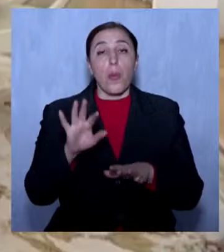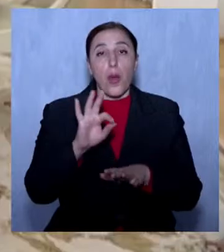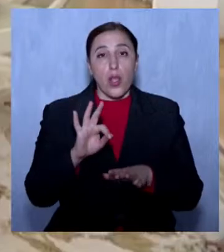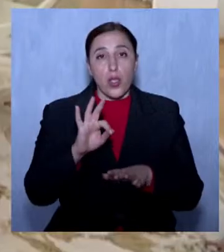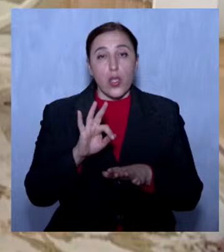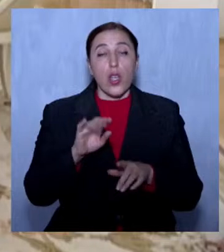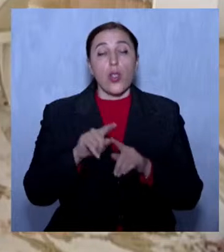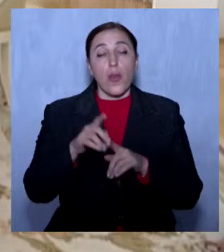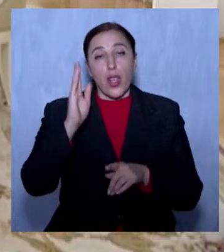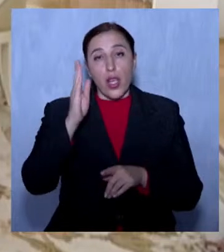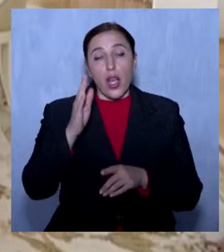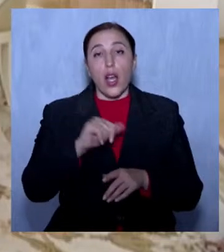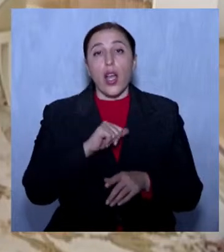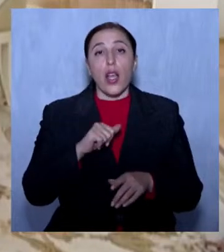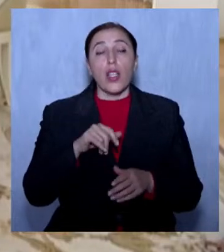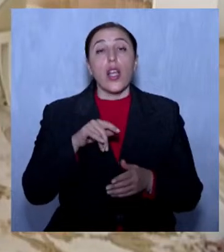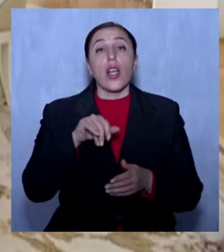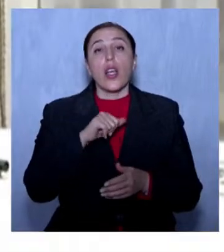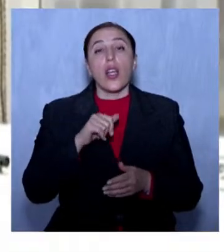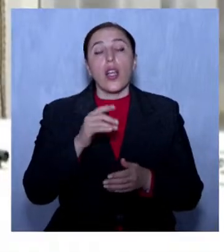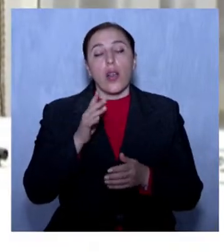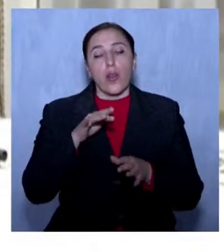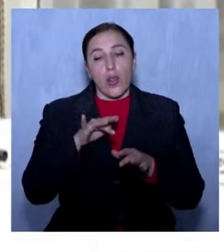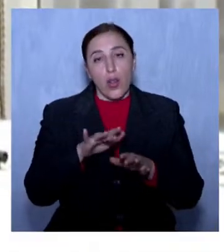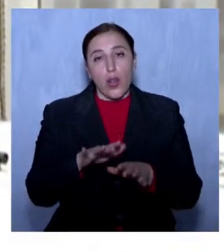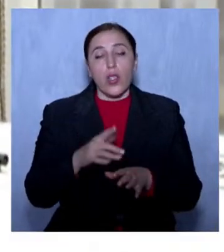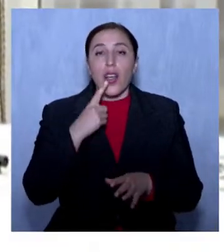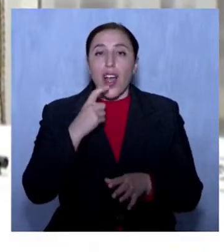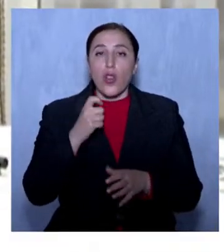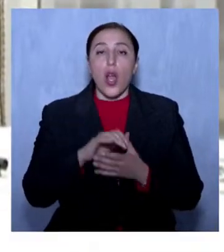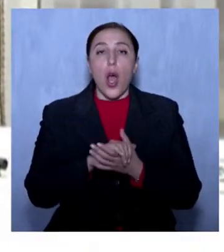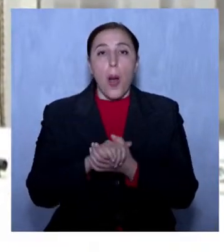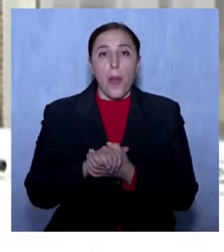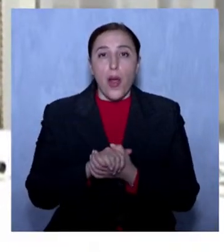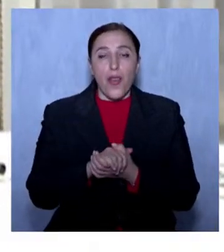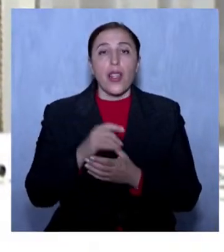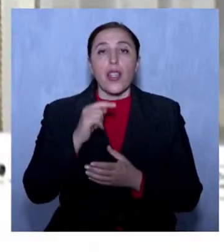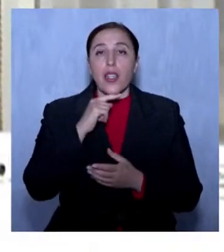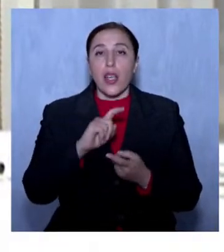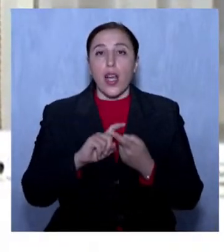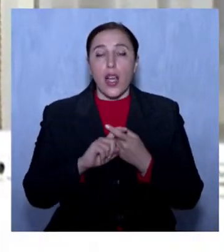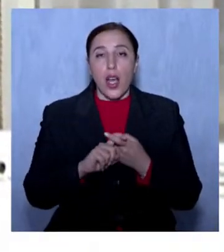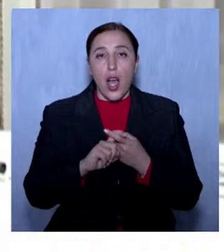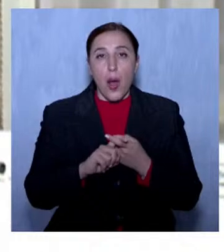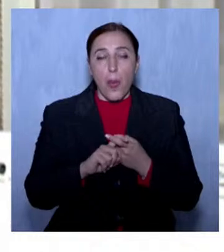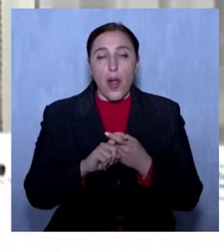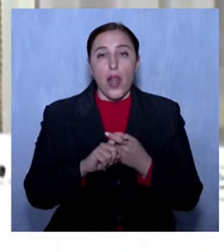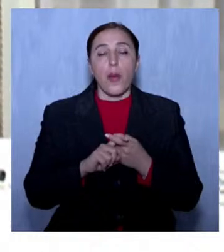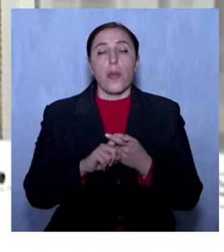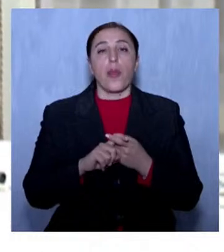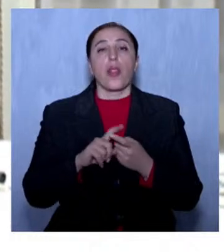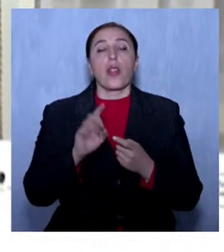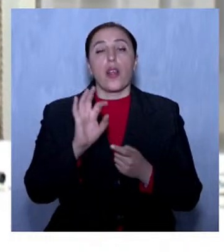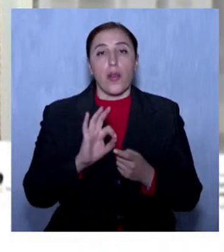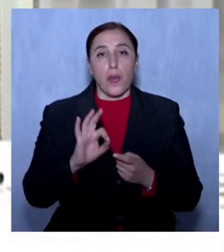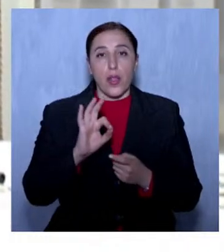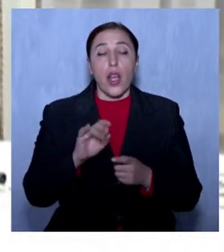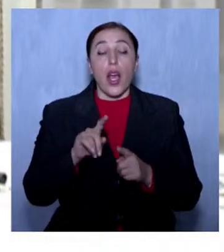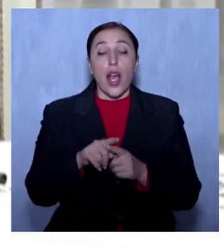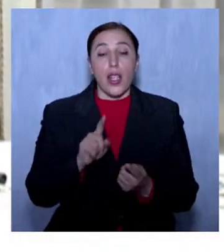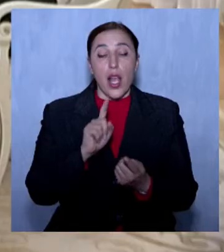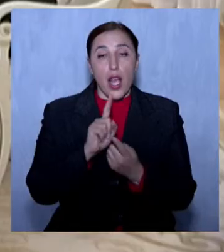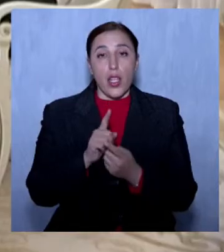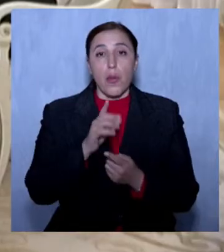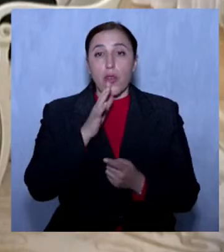նաև հետագա քայլերը տարածաշրջանում կայունության ամրապնդման և տնտեսական կապերի հաստատման ուղղությամբ։ Բացի այդ,